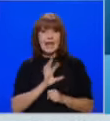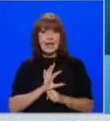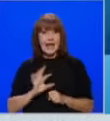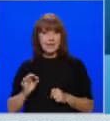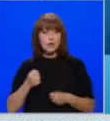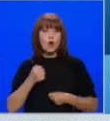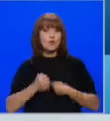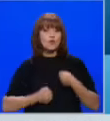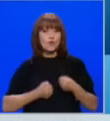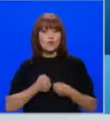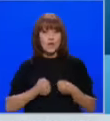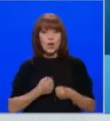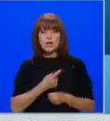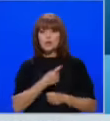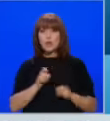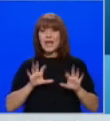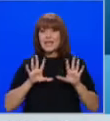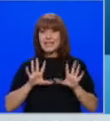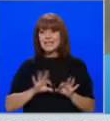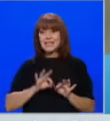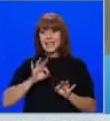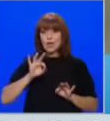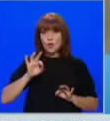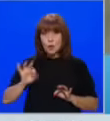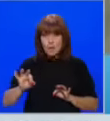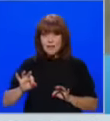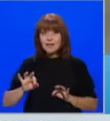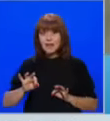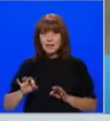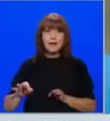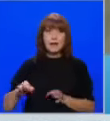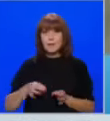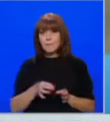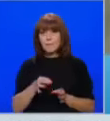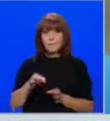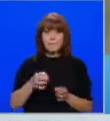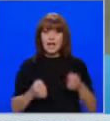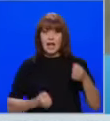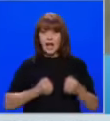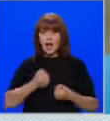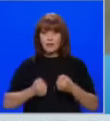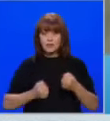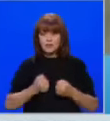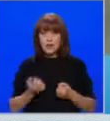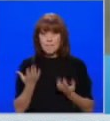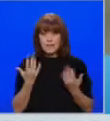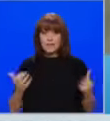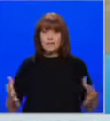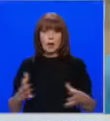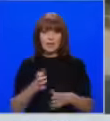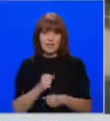изминал близо 110 км преди да бъде задържан от органите на реда. Повече подробности вижте във видеото.